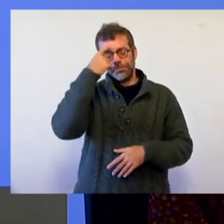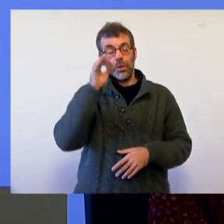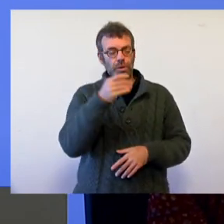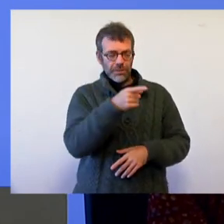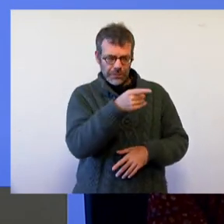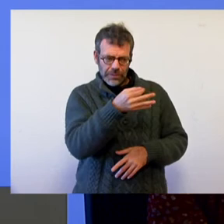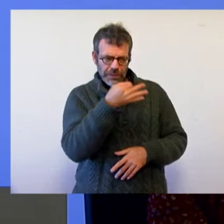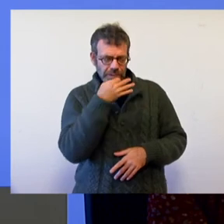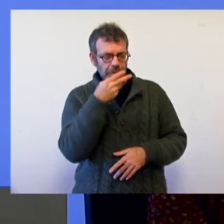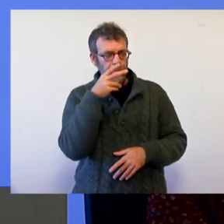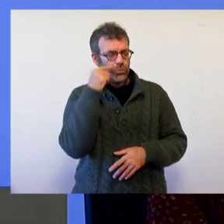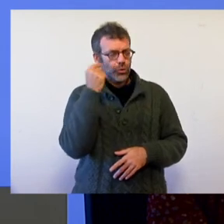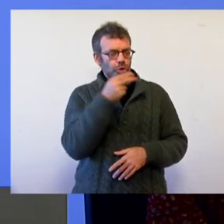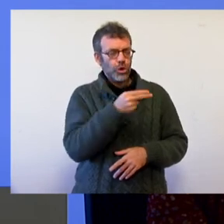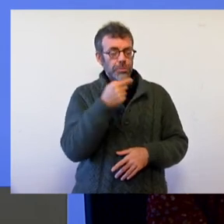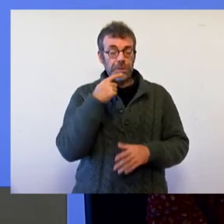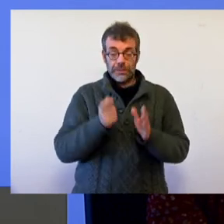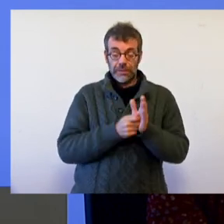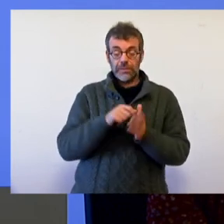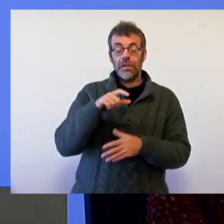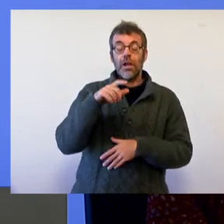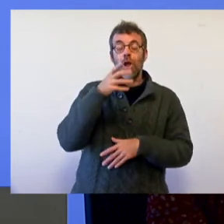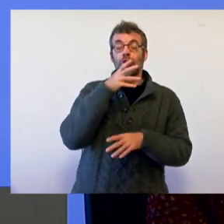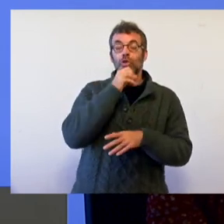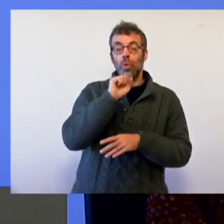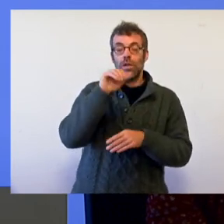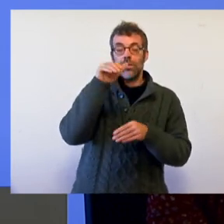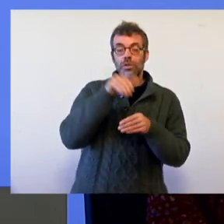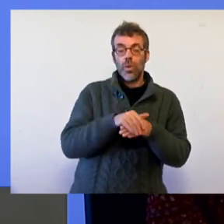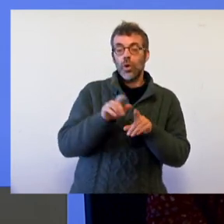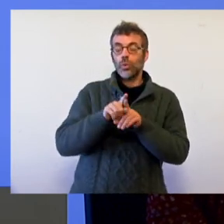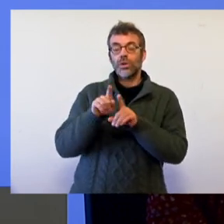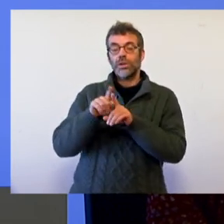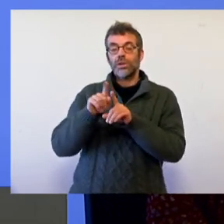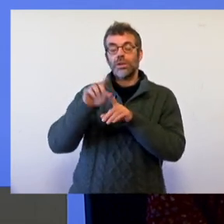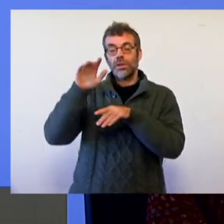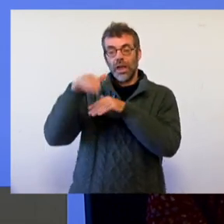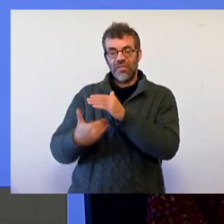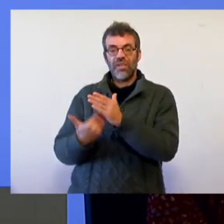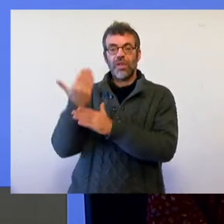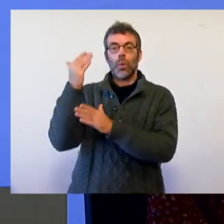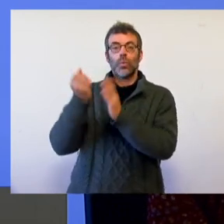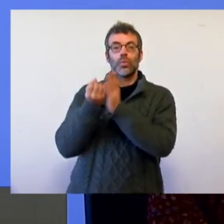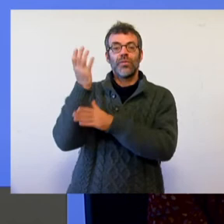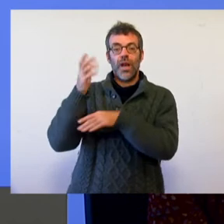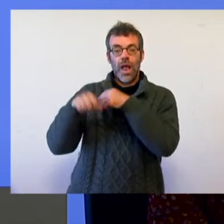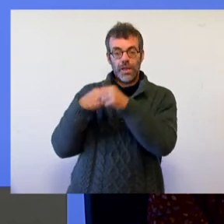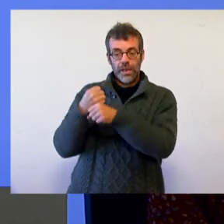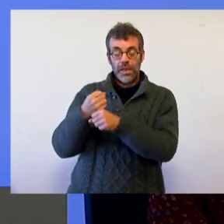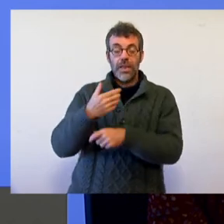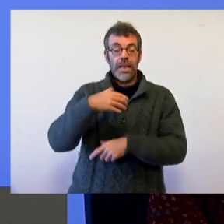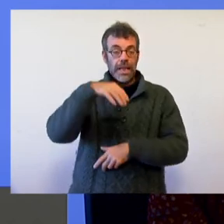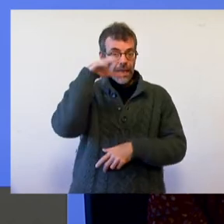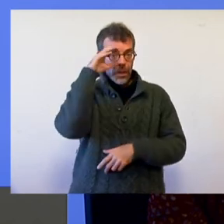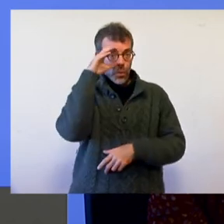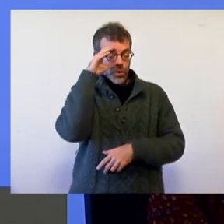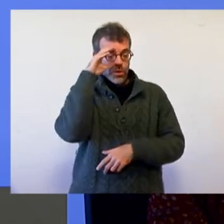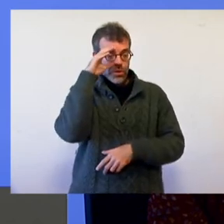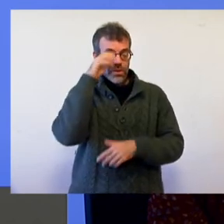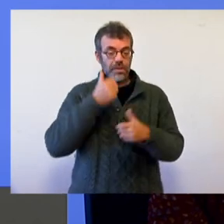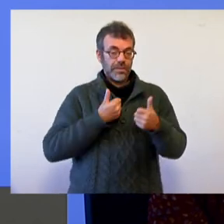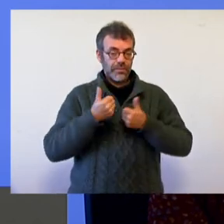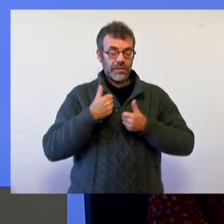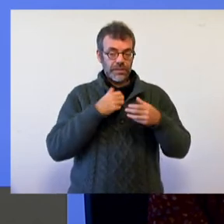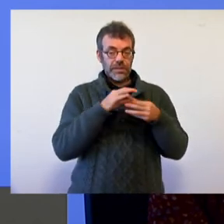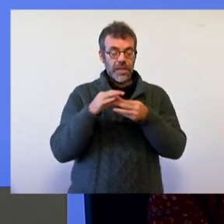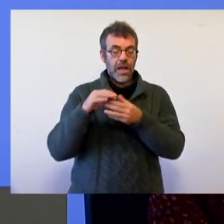réserve citoyenne le soir de Noël et du Réveillon. Tient une ligne d'écoute téléphonique en partenariat avec le SDIS et SOS